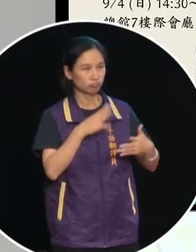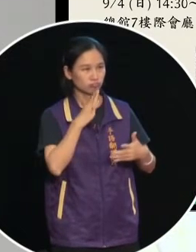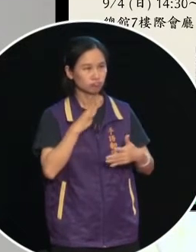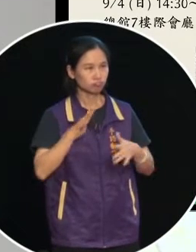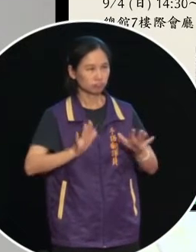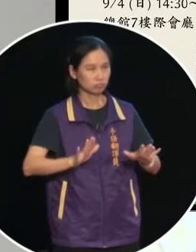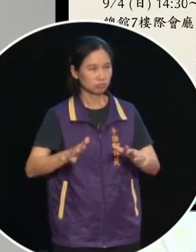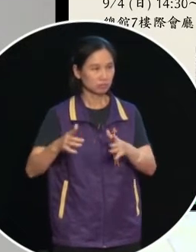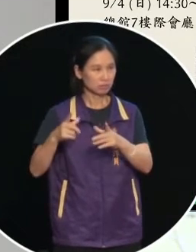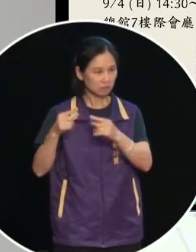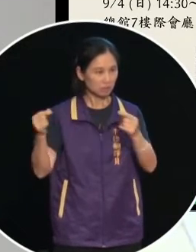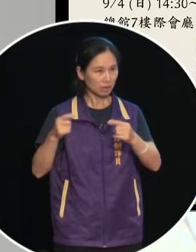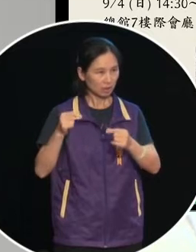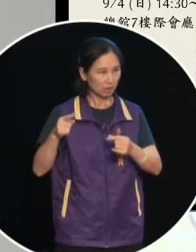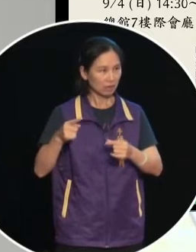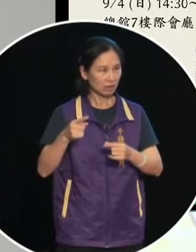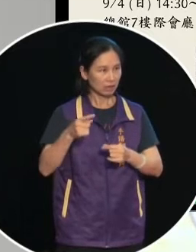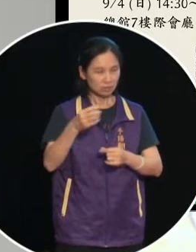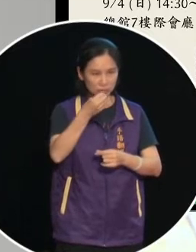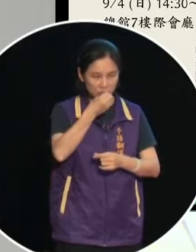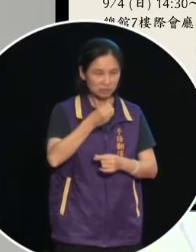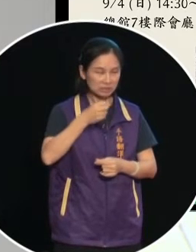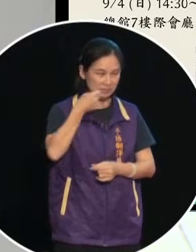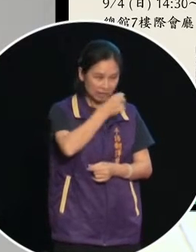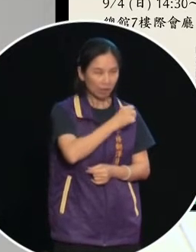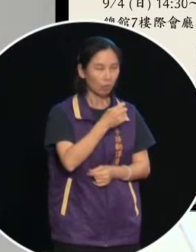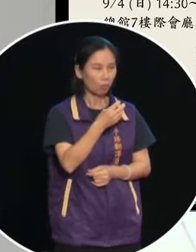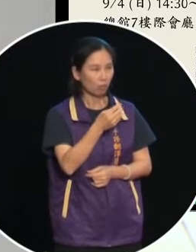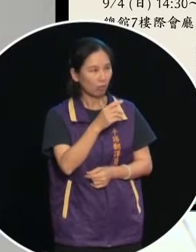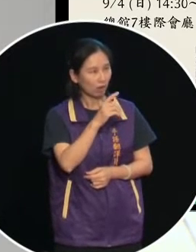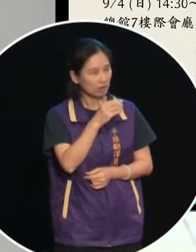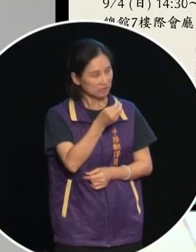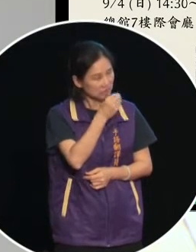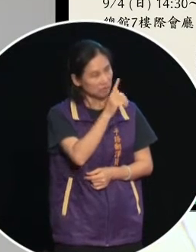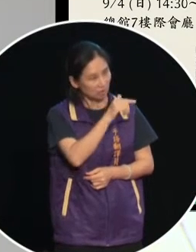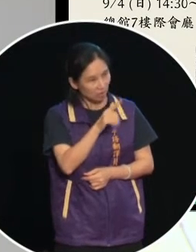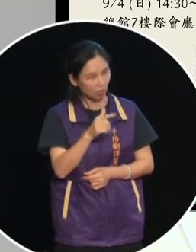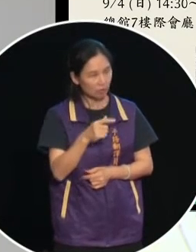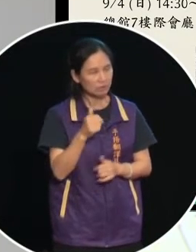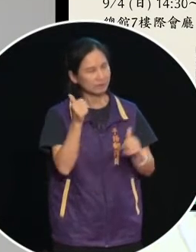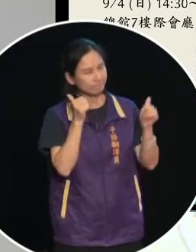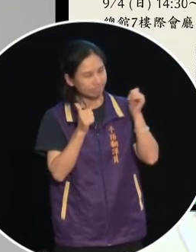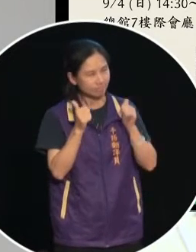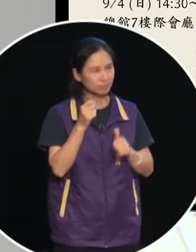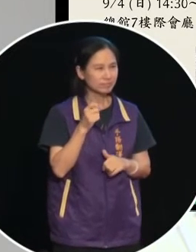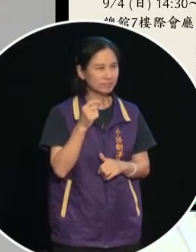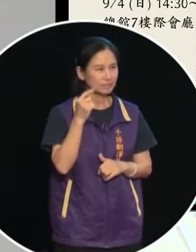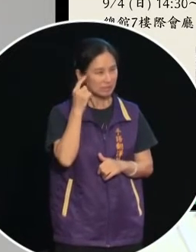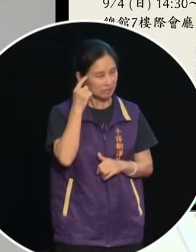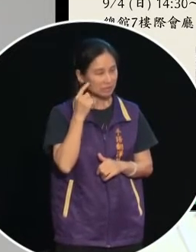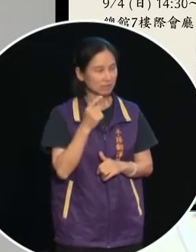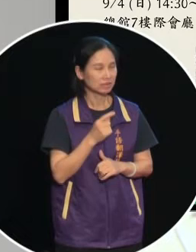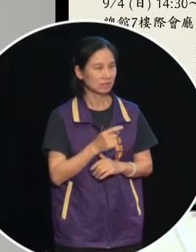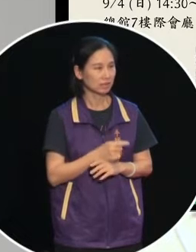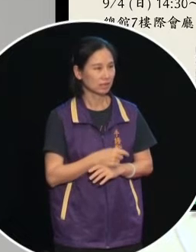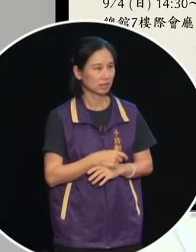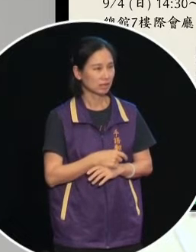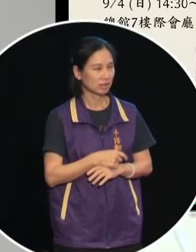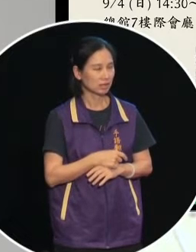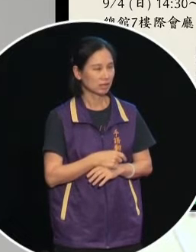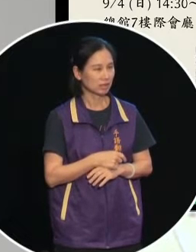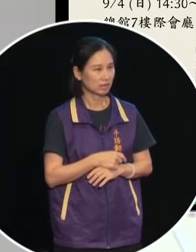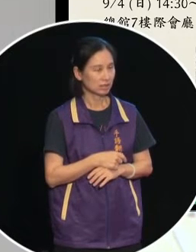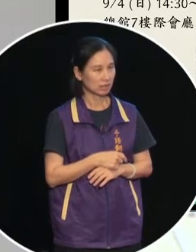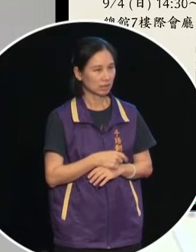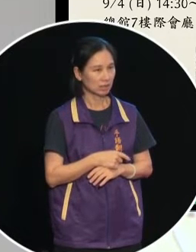我们的那种台湾食物台湾饮食的那种怀念度是我觉得非常高。那么最近在东